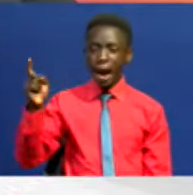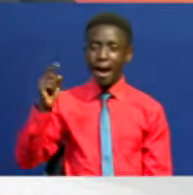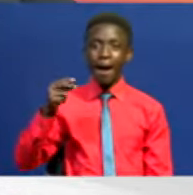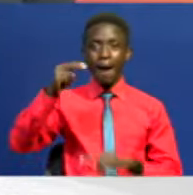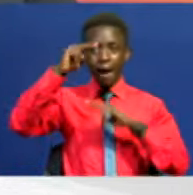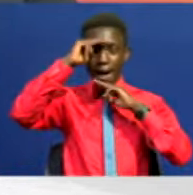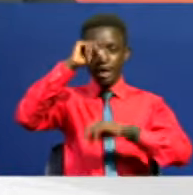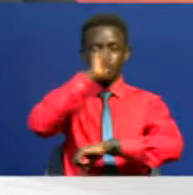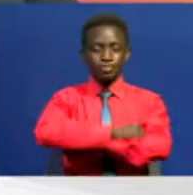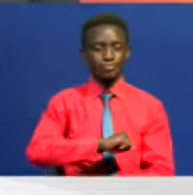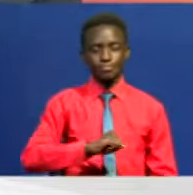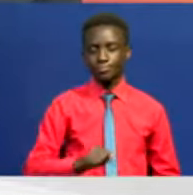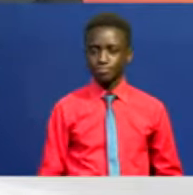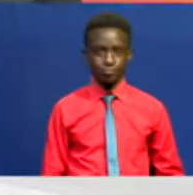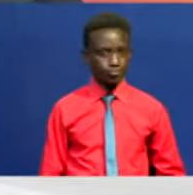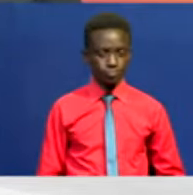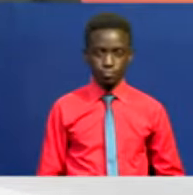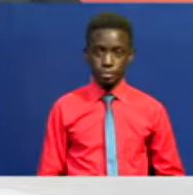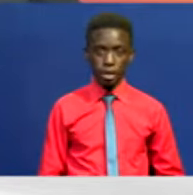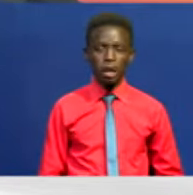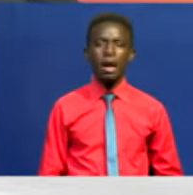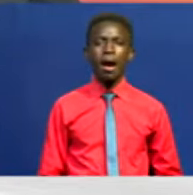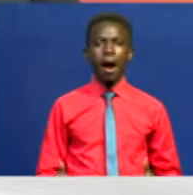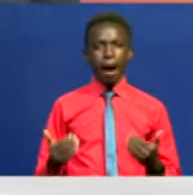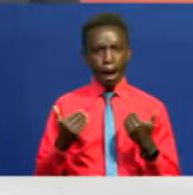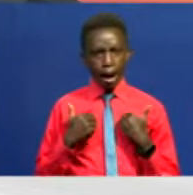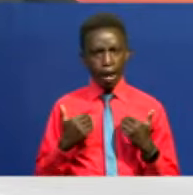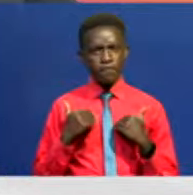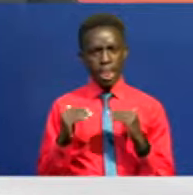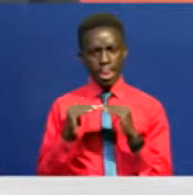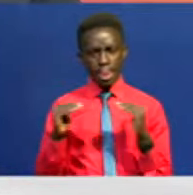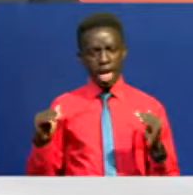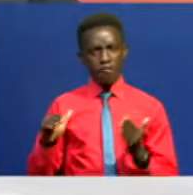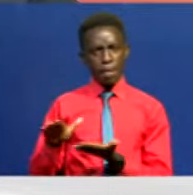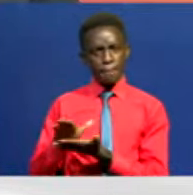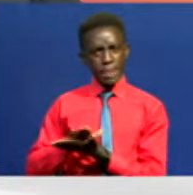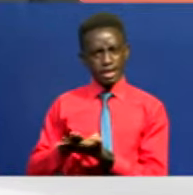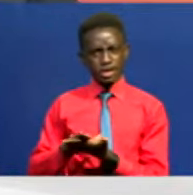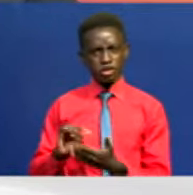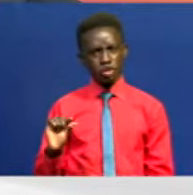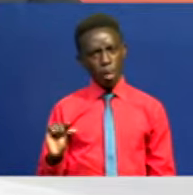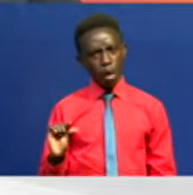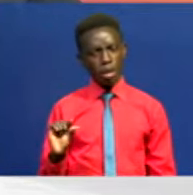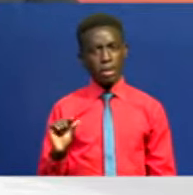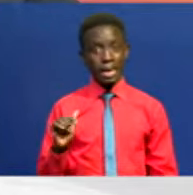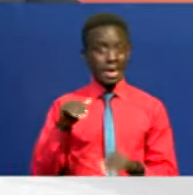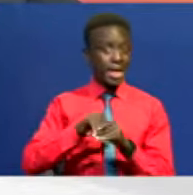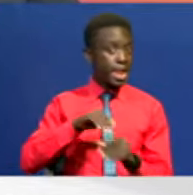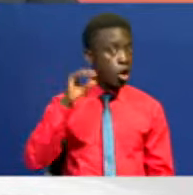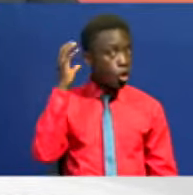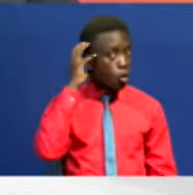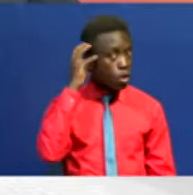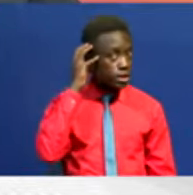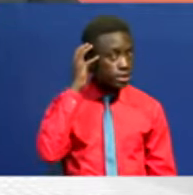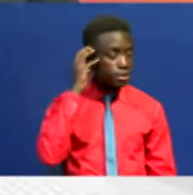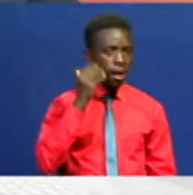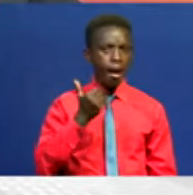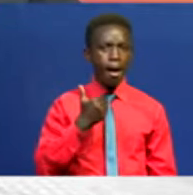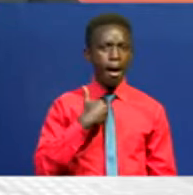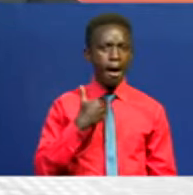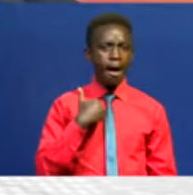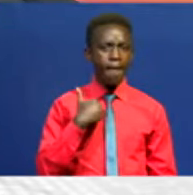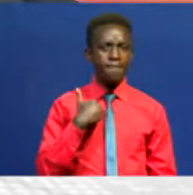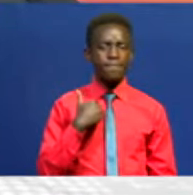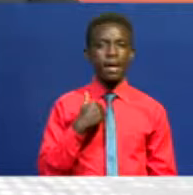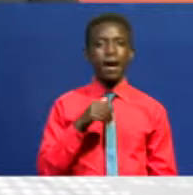yake yamefikia tamati. Pia tuna level ambayo anaanza kama kwa college hapa sasa kwa vyuo, tuko na level ya chini sana ambayo